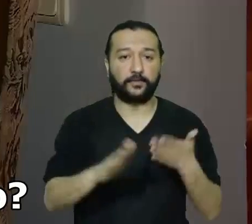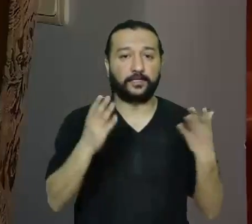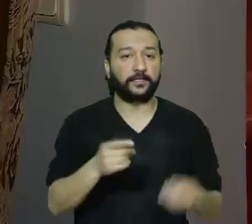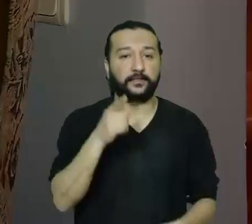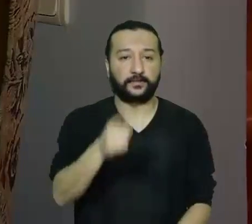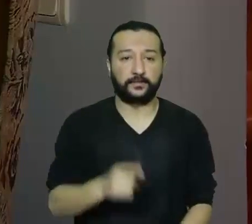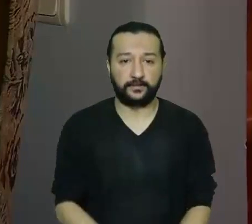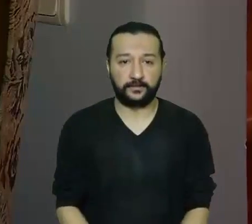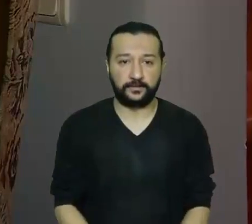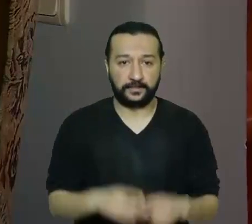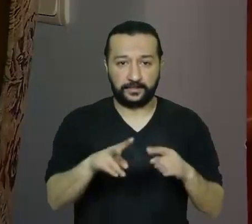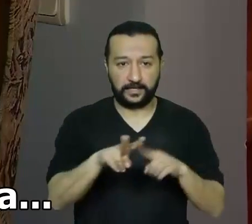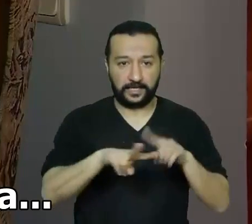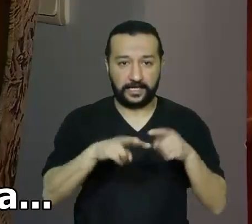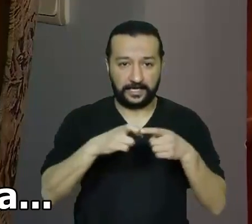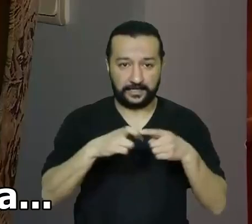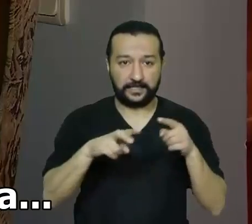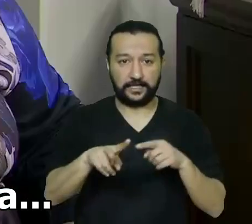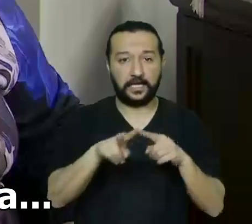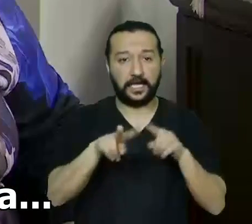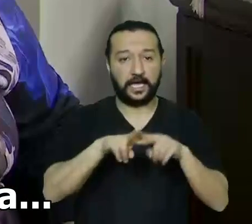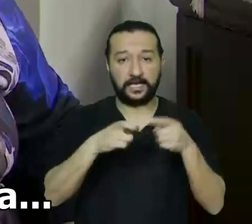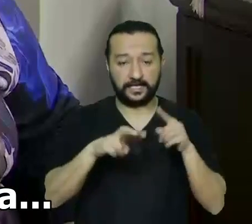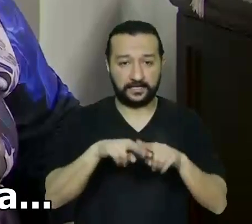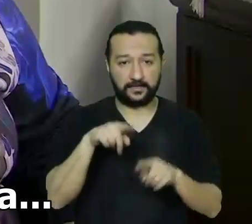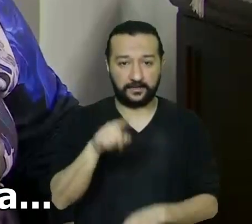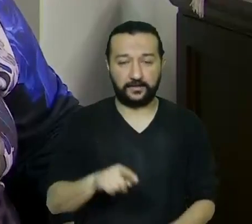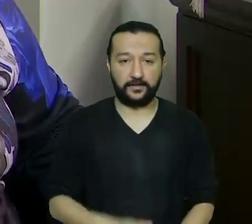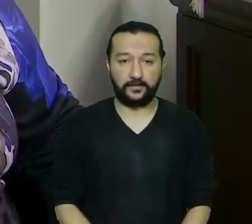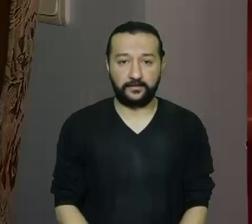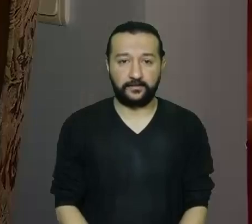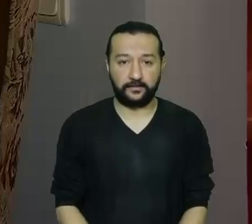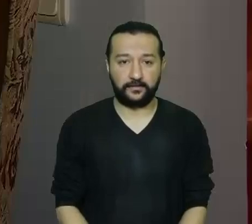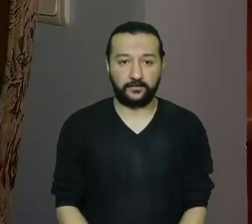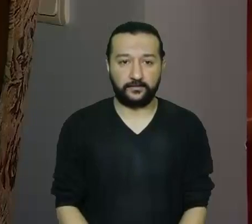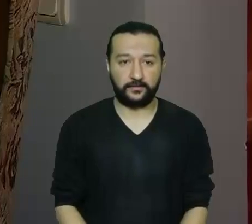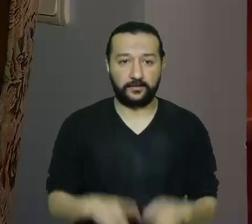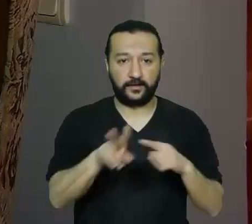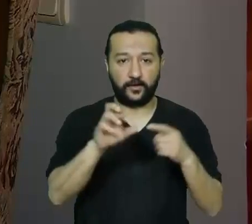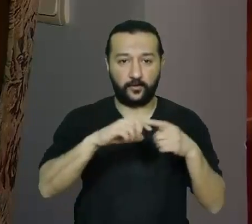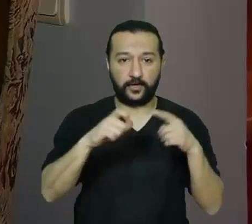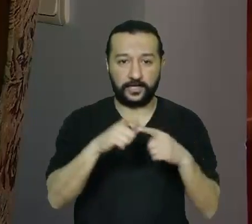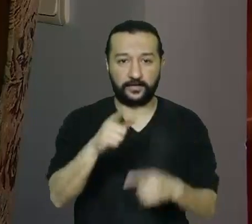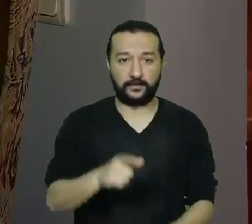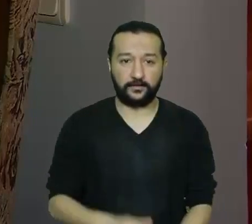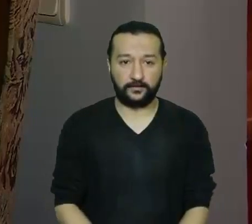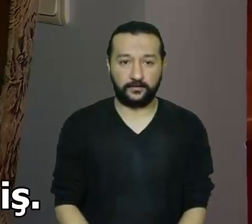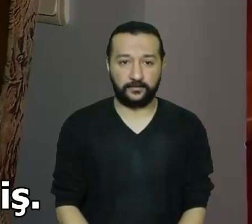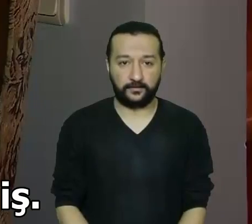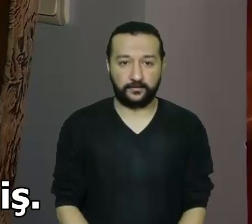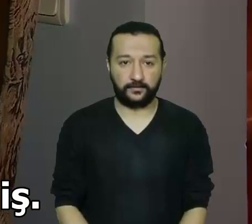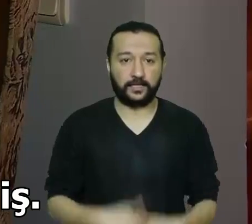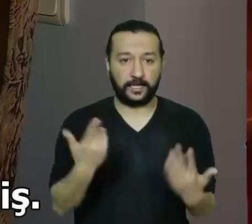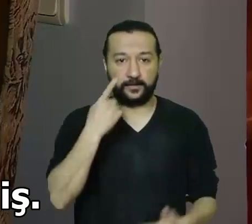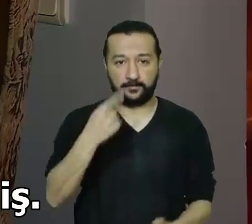Neydi o? Kara Kore miydi? Ha, kara yazayım bakayım. Kara Kore.